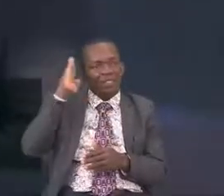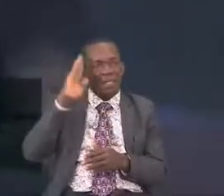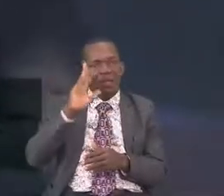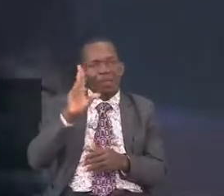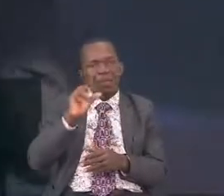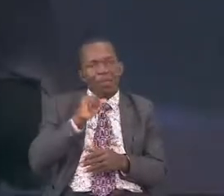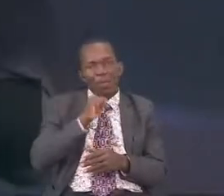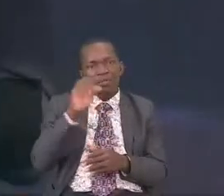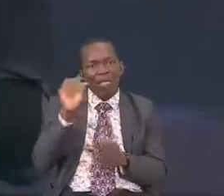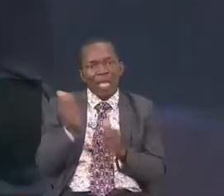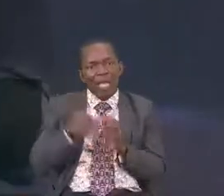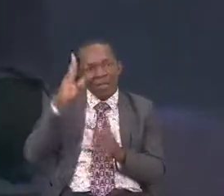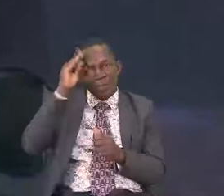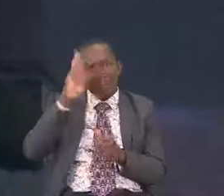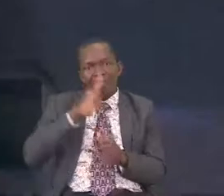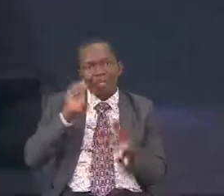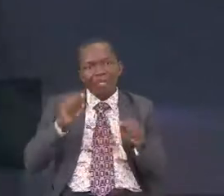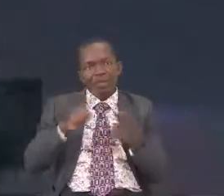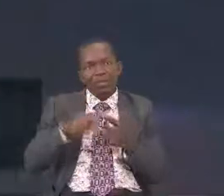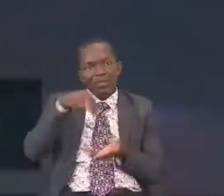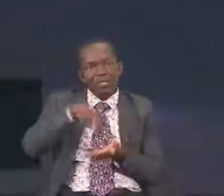tiendra devant toi